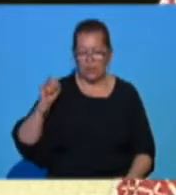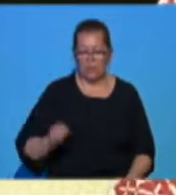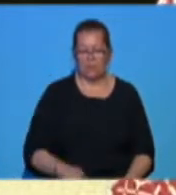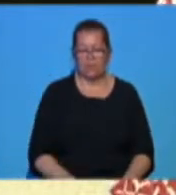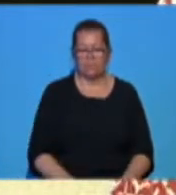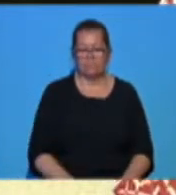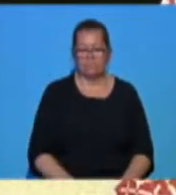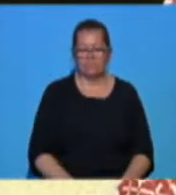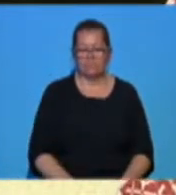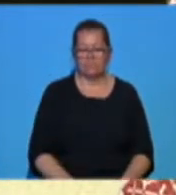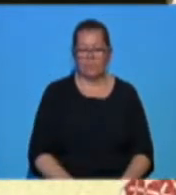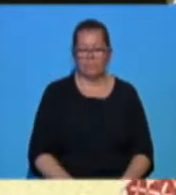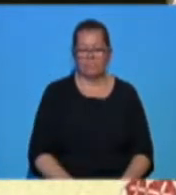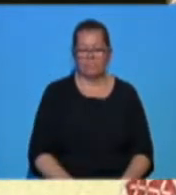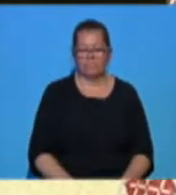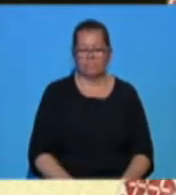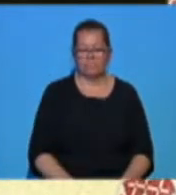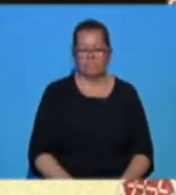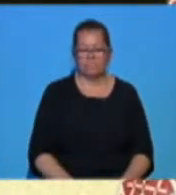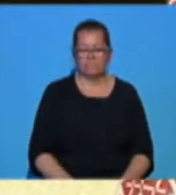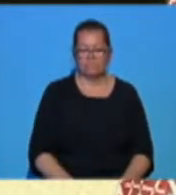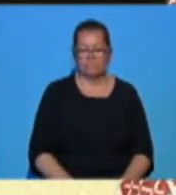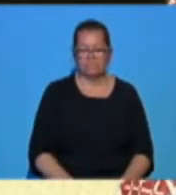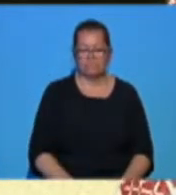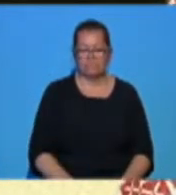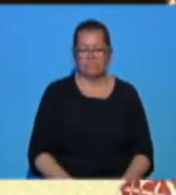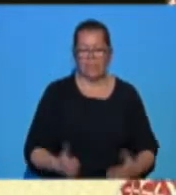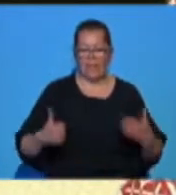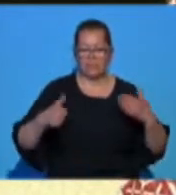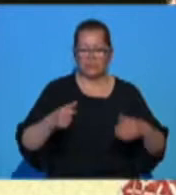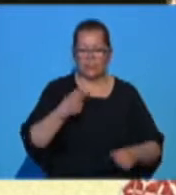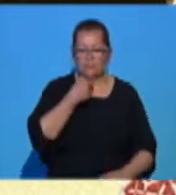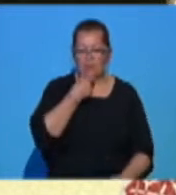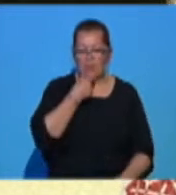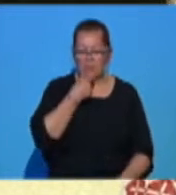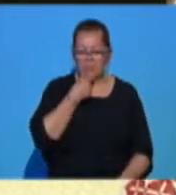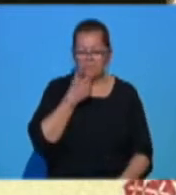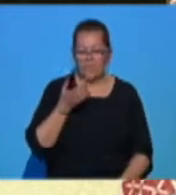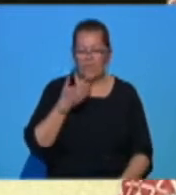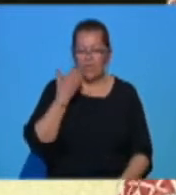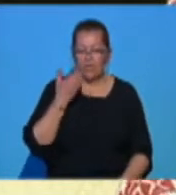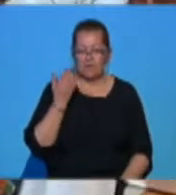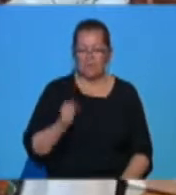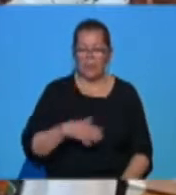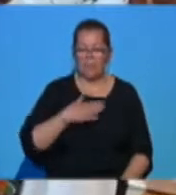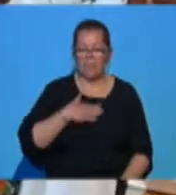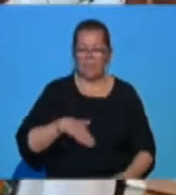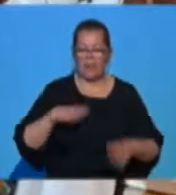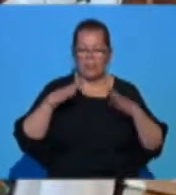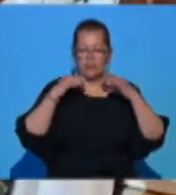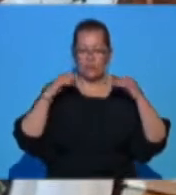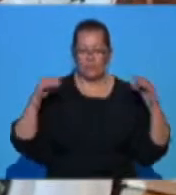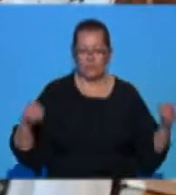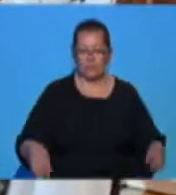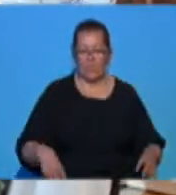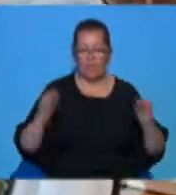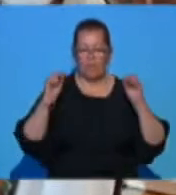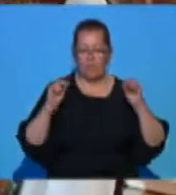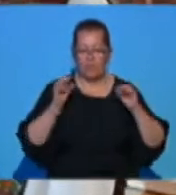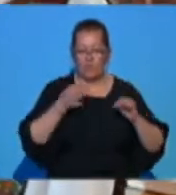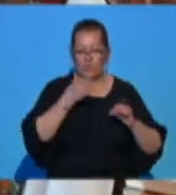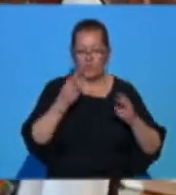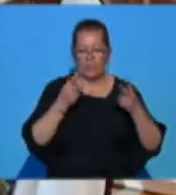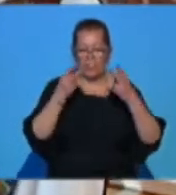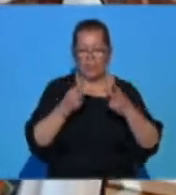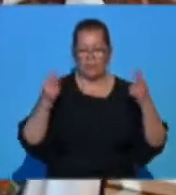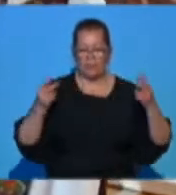Mm-hmm. Da, de la 6 ani cânt și îmi face mare plăcere. Profesorii spun că este